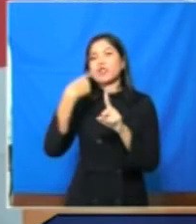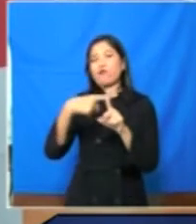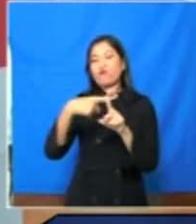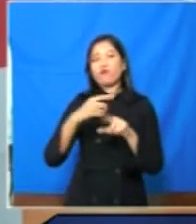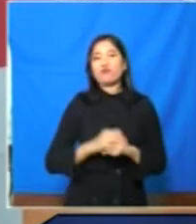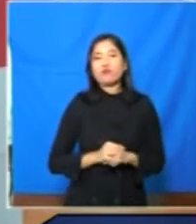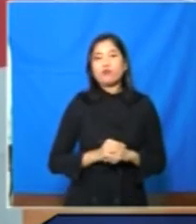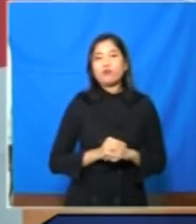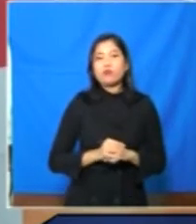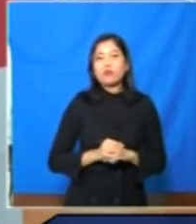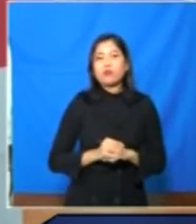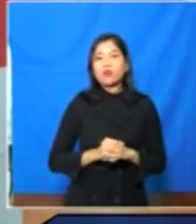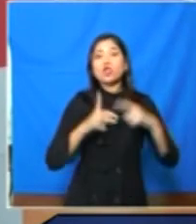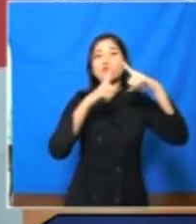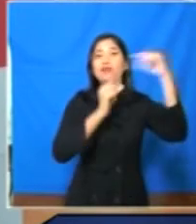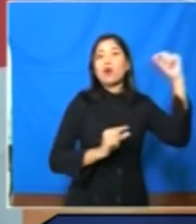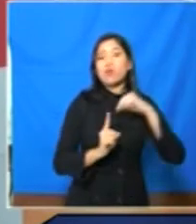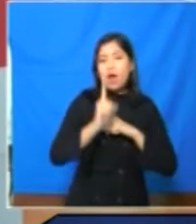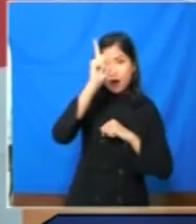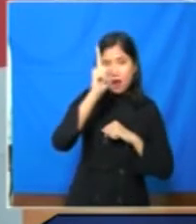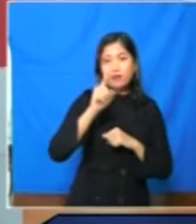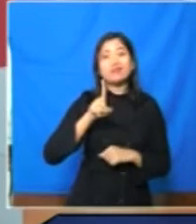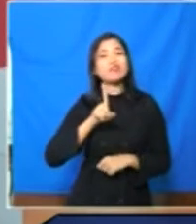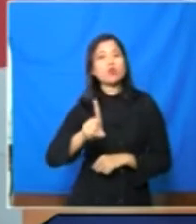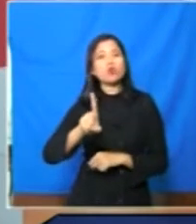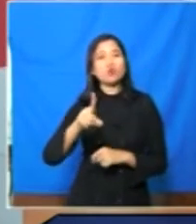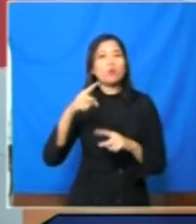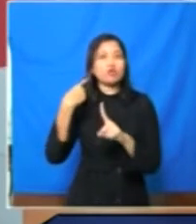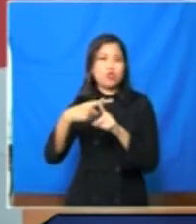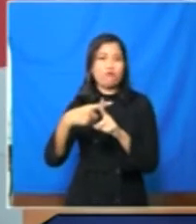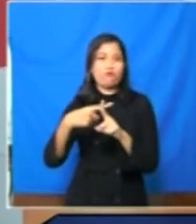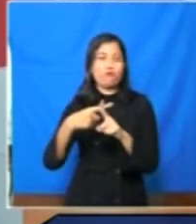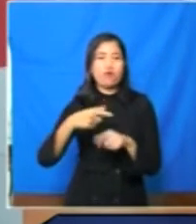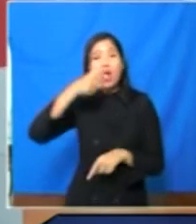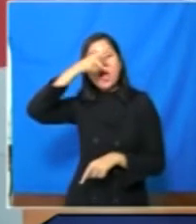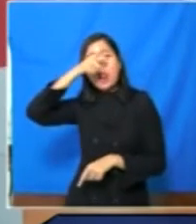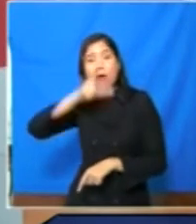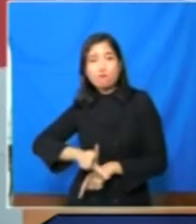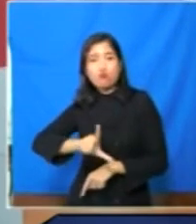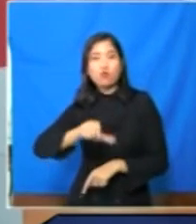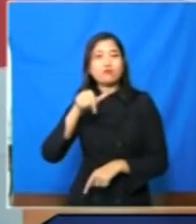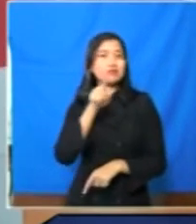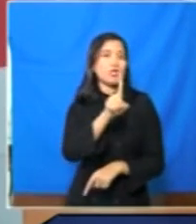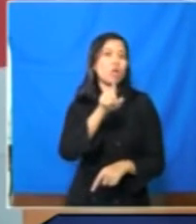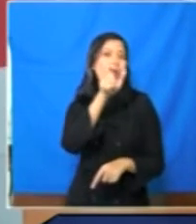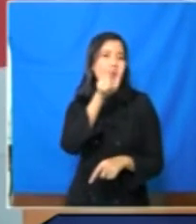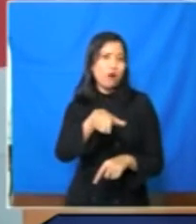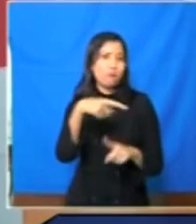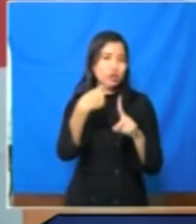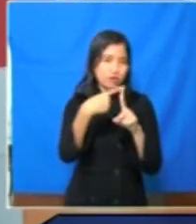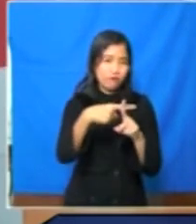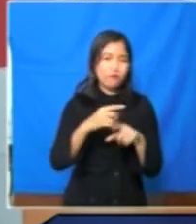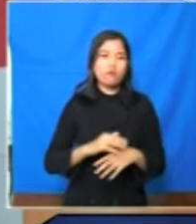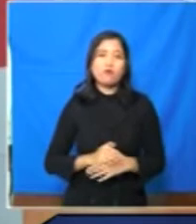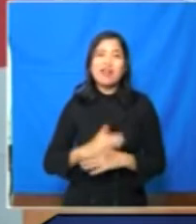Sumatera Utara satu kasus positif Lampung satu kasus positif Riau